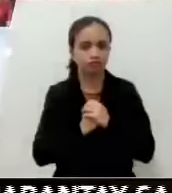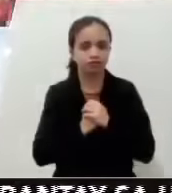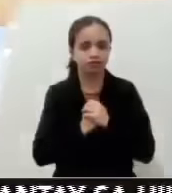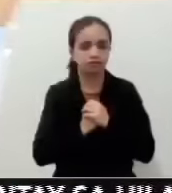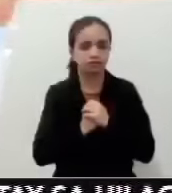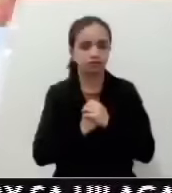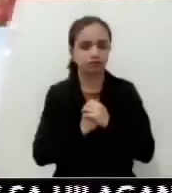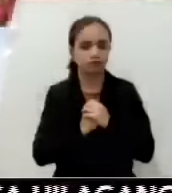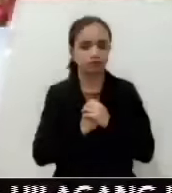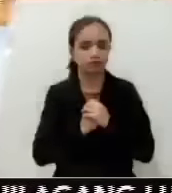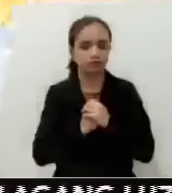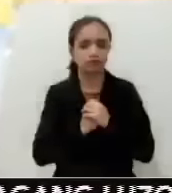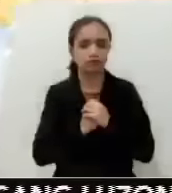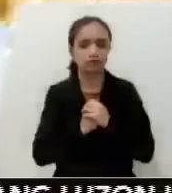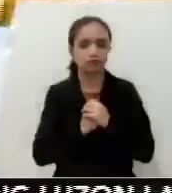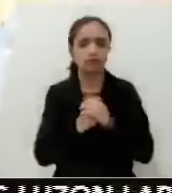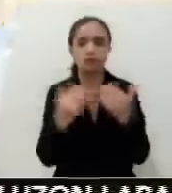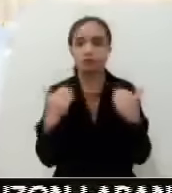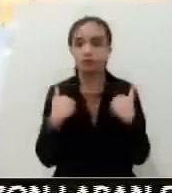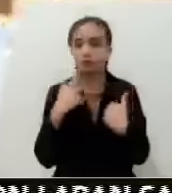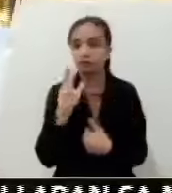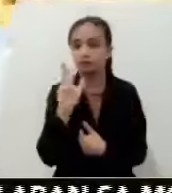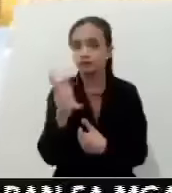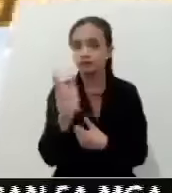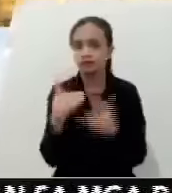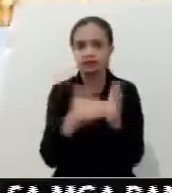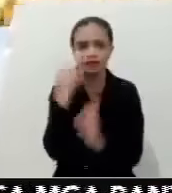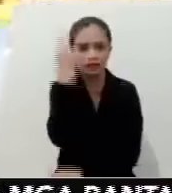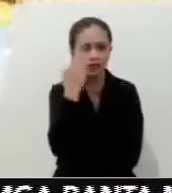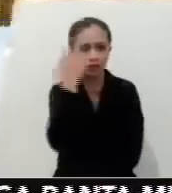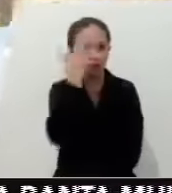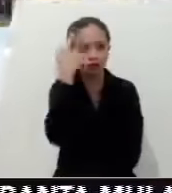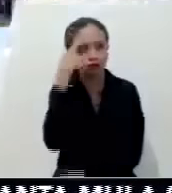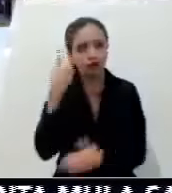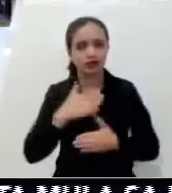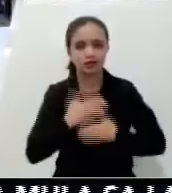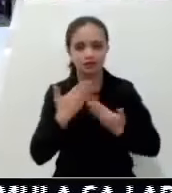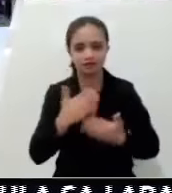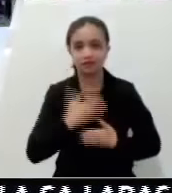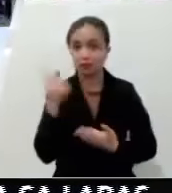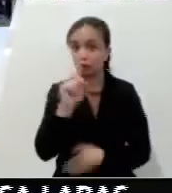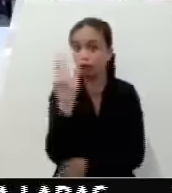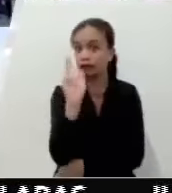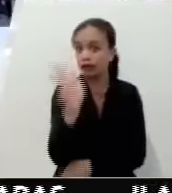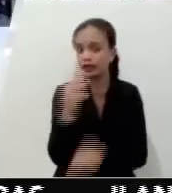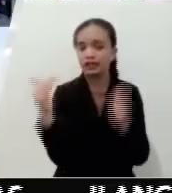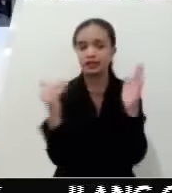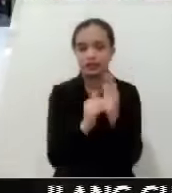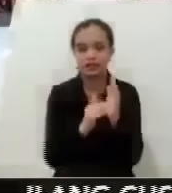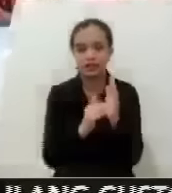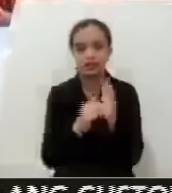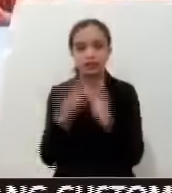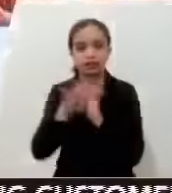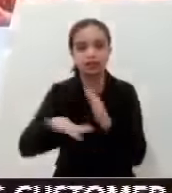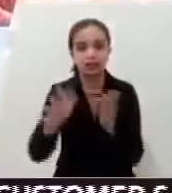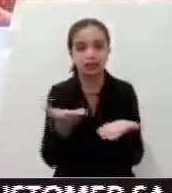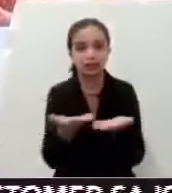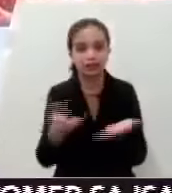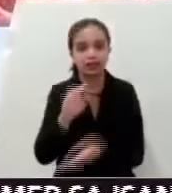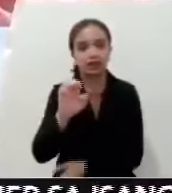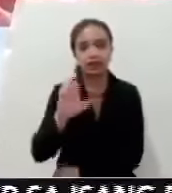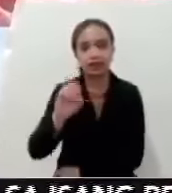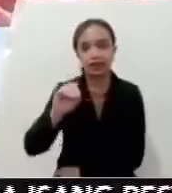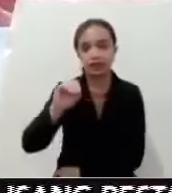meron namang 30,000 reasons for happiness na hatid ang 30,000 tulips sa e par na ito Netherlands